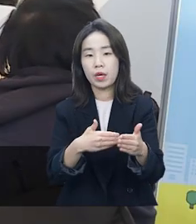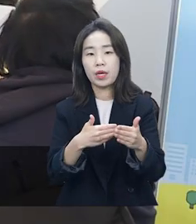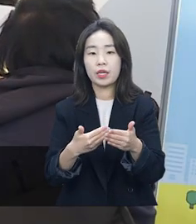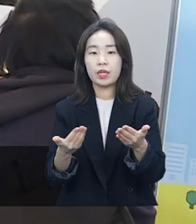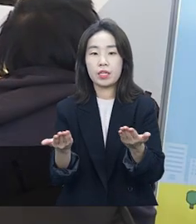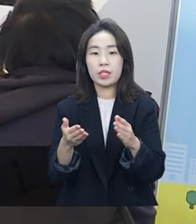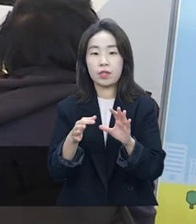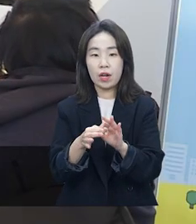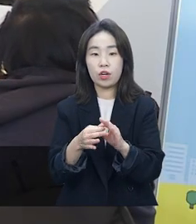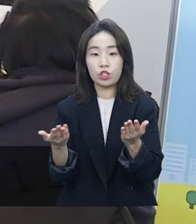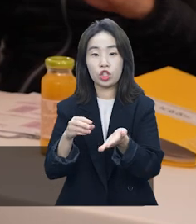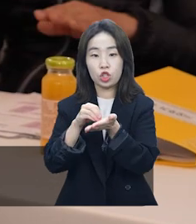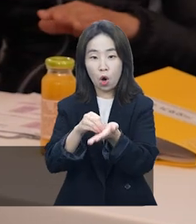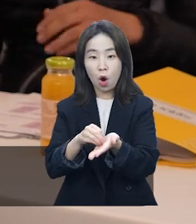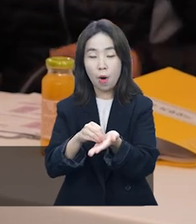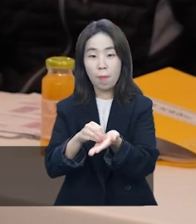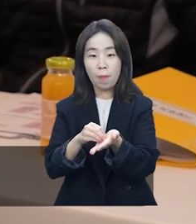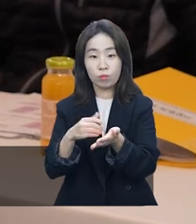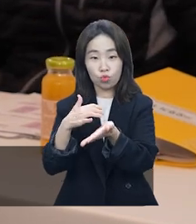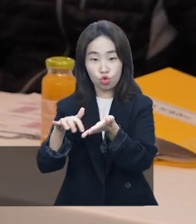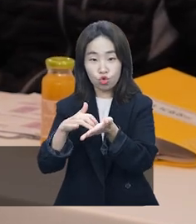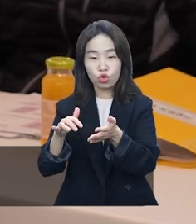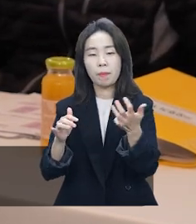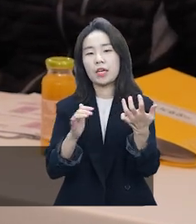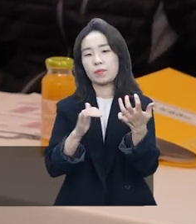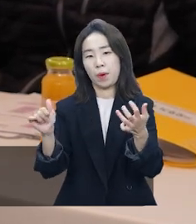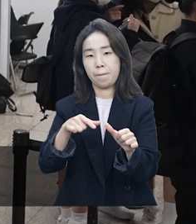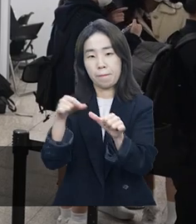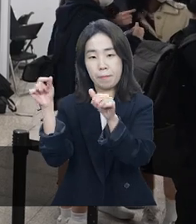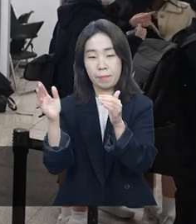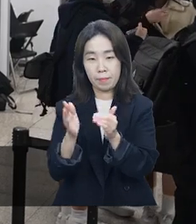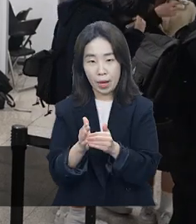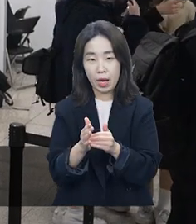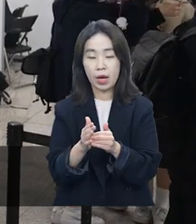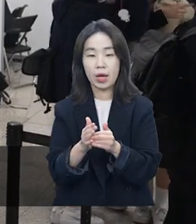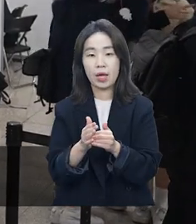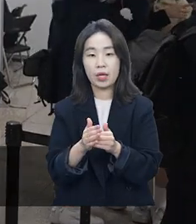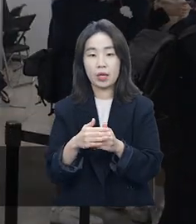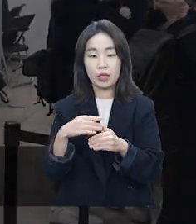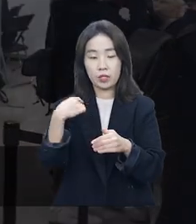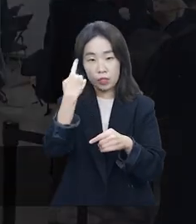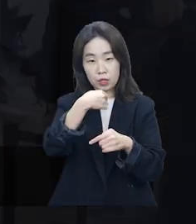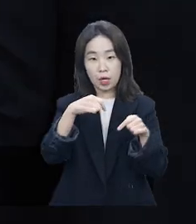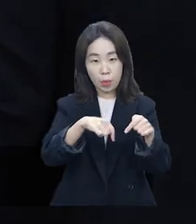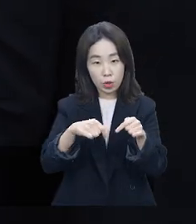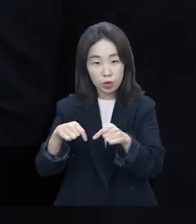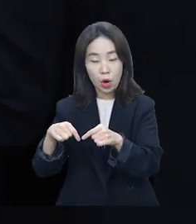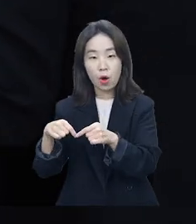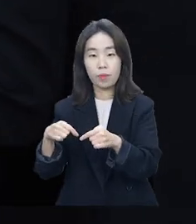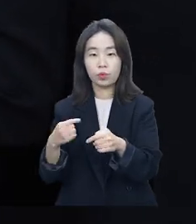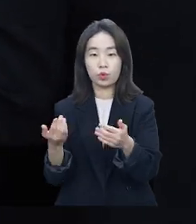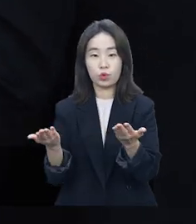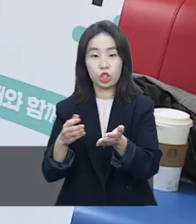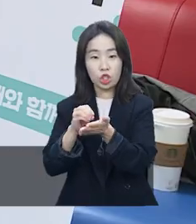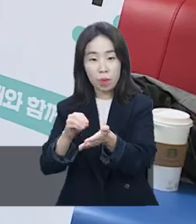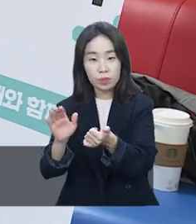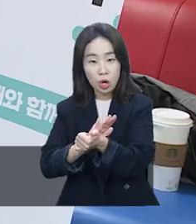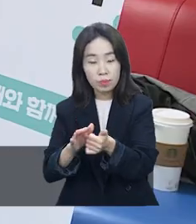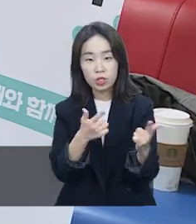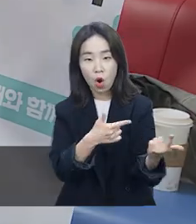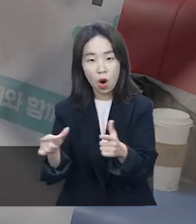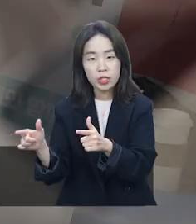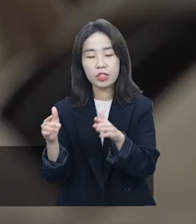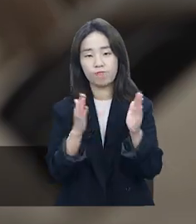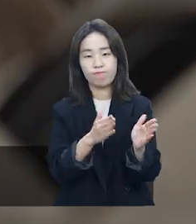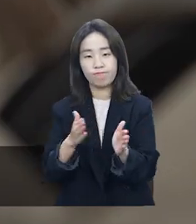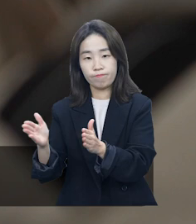직무 능력이 있는 취업준비생 80여 명을 채용했습니다. 채용 면접뿐 아니라 취업 지원 서비스를 제공하는 다양한